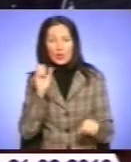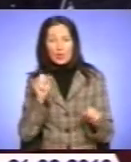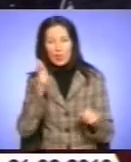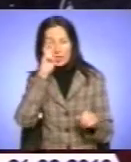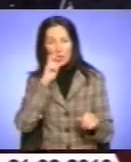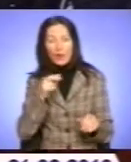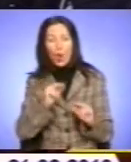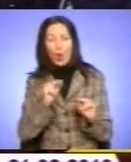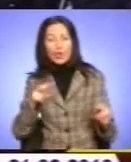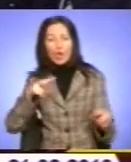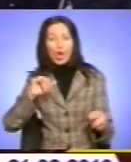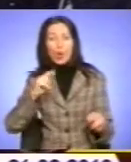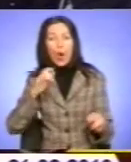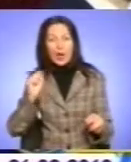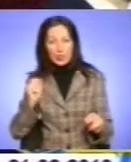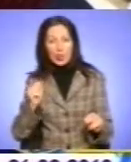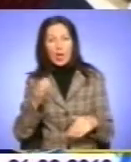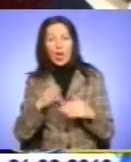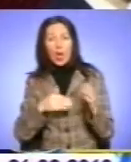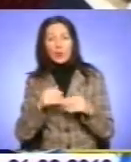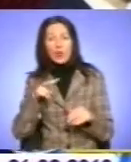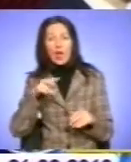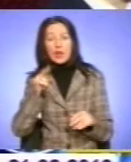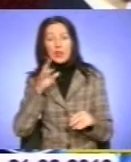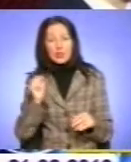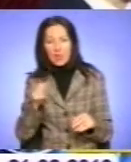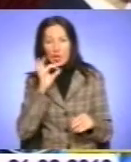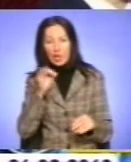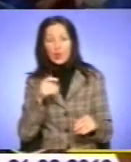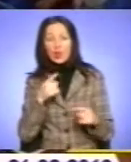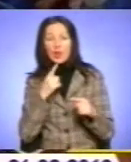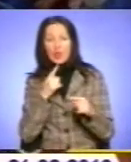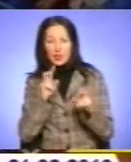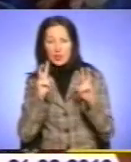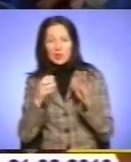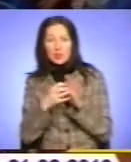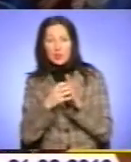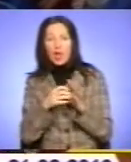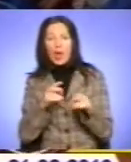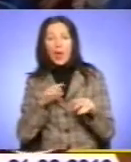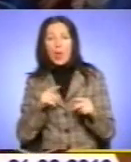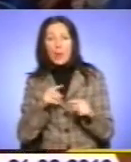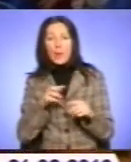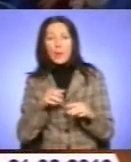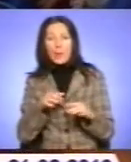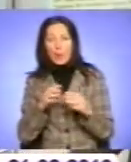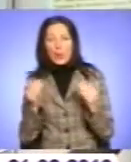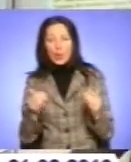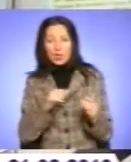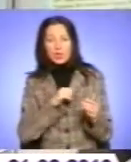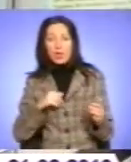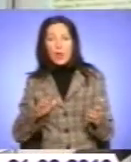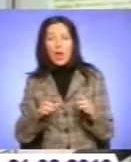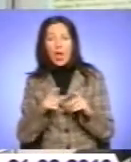Луганського обласного багатопрофільного ліцею кажуть, що знак множення у формулі успішної правової держави – саме засоби масової інформації. Нужно,